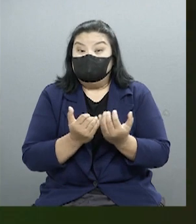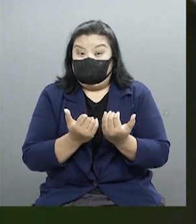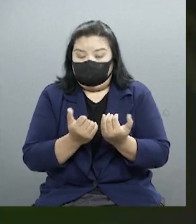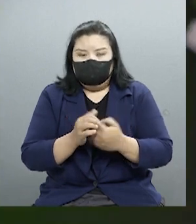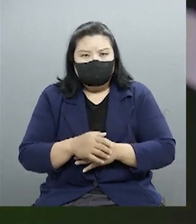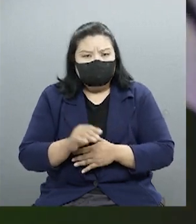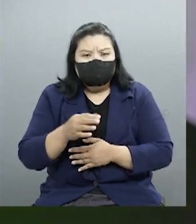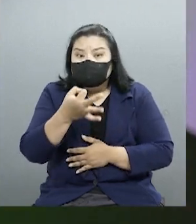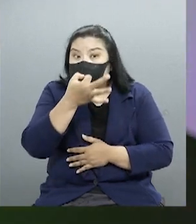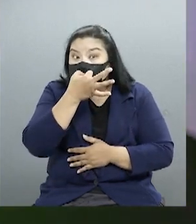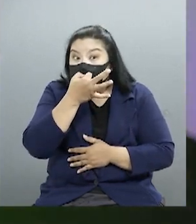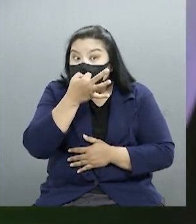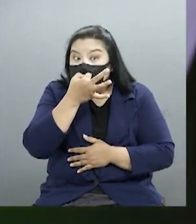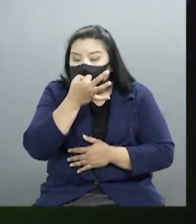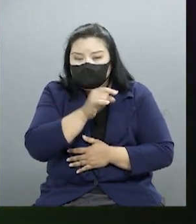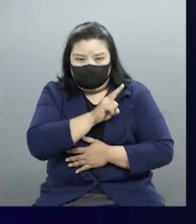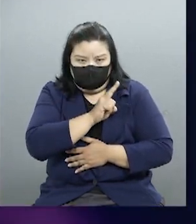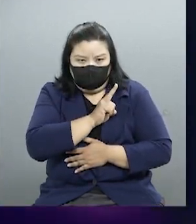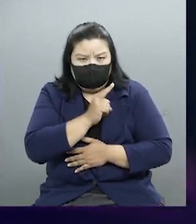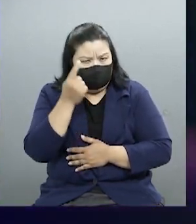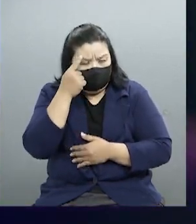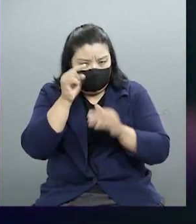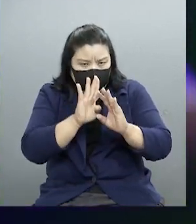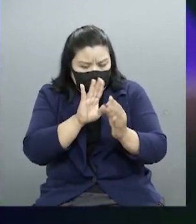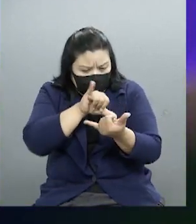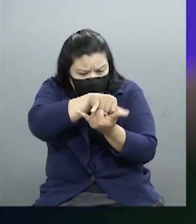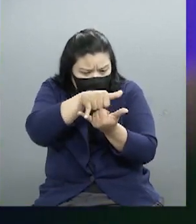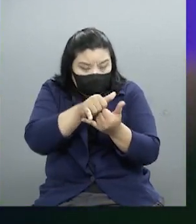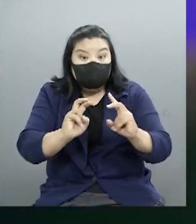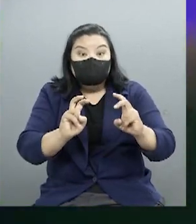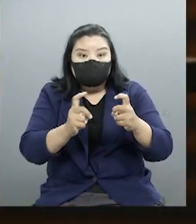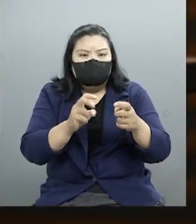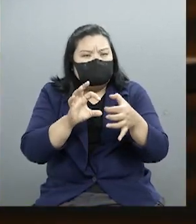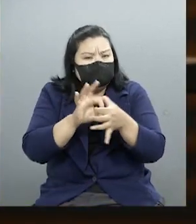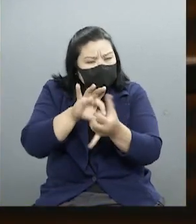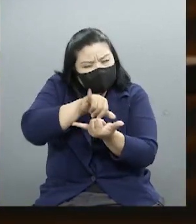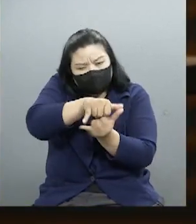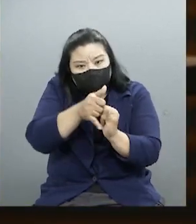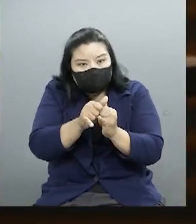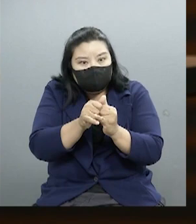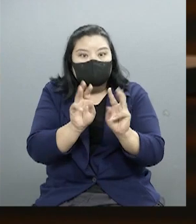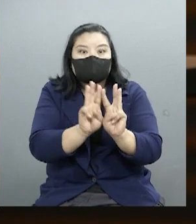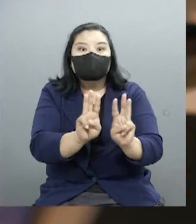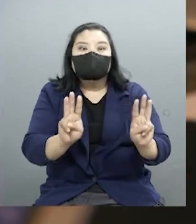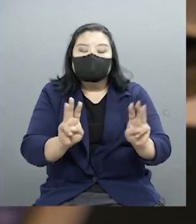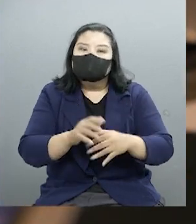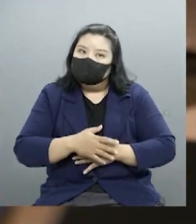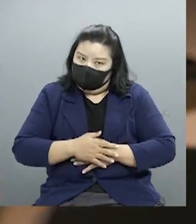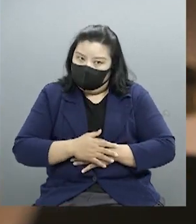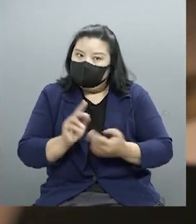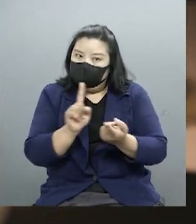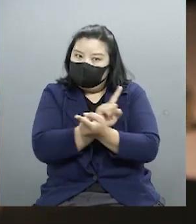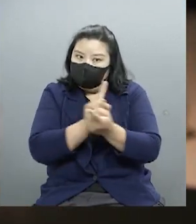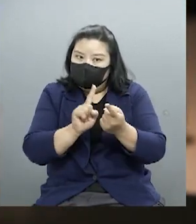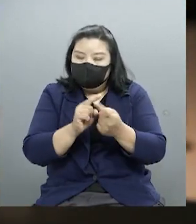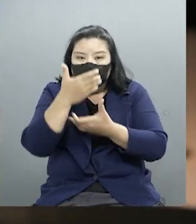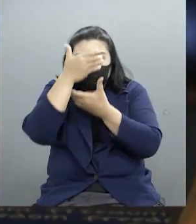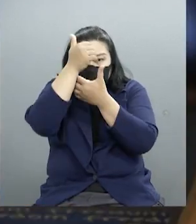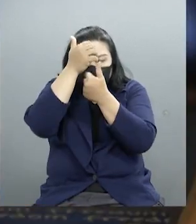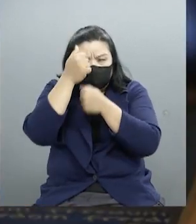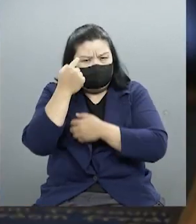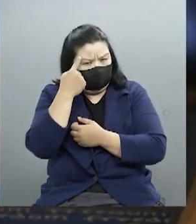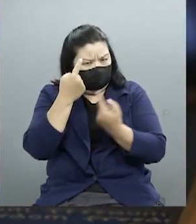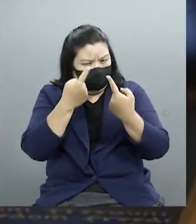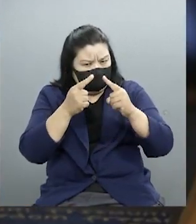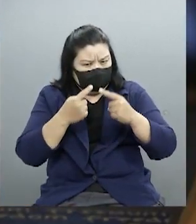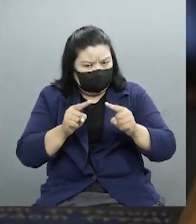เมื่อไม่นานนี้อาชีพ Sex Creator หรือผู้สร้างเนื้อหาเกี่ยวกับเพศในสื่อออนไลน์เป็นกระแสที่คนในสังคมพูดถึงหล